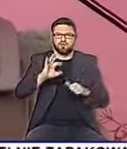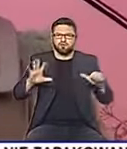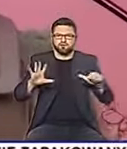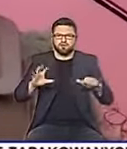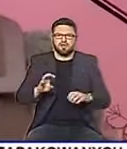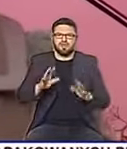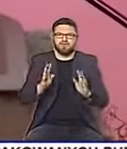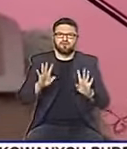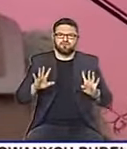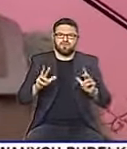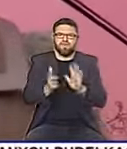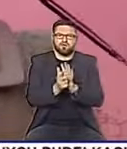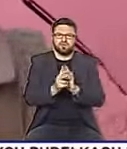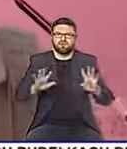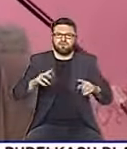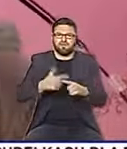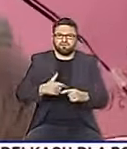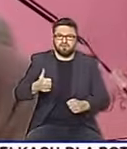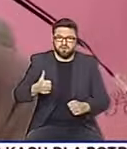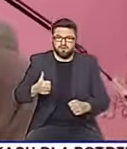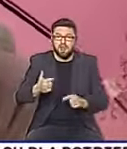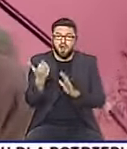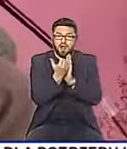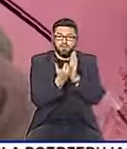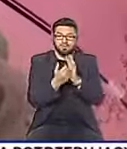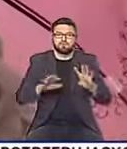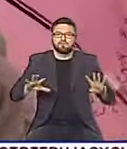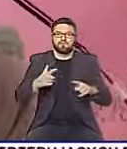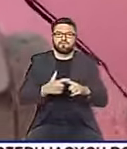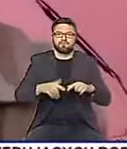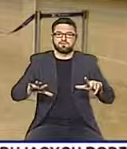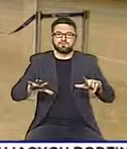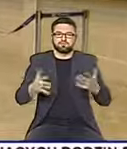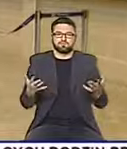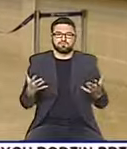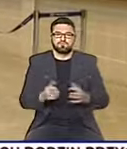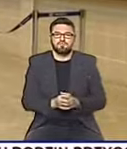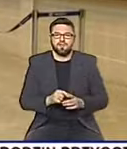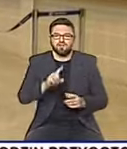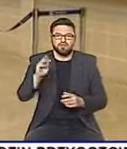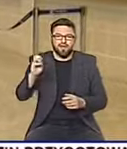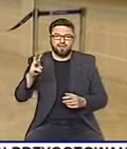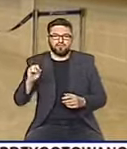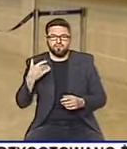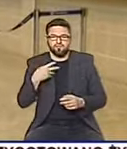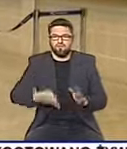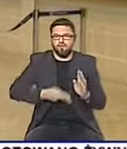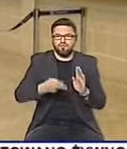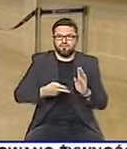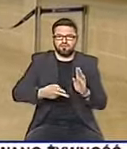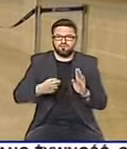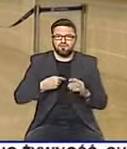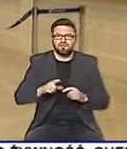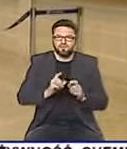9.06, 9.18, 9.21, według rozkładu jest 9.27. Do Żyrardowa, no to były te pociągi